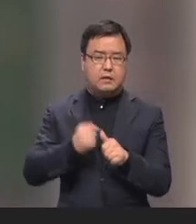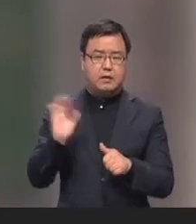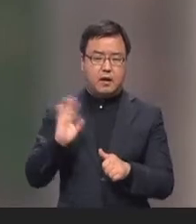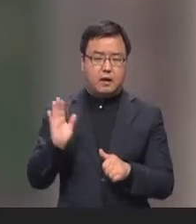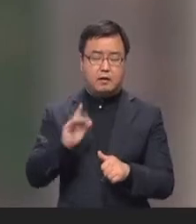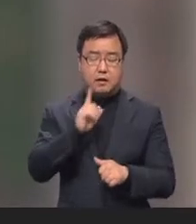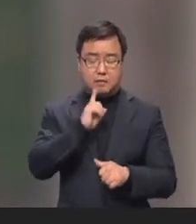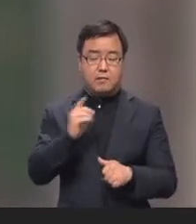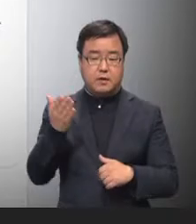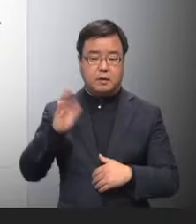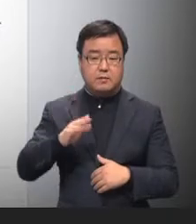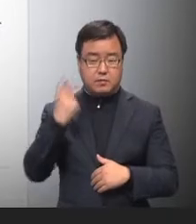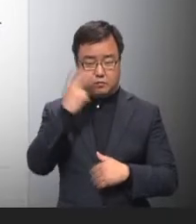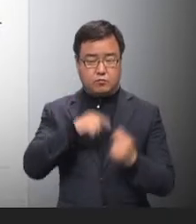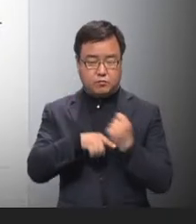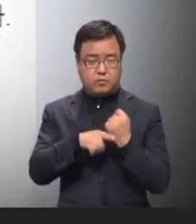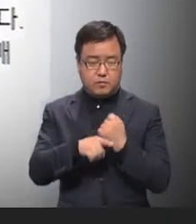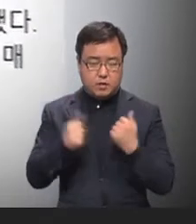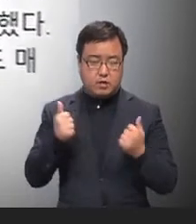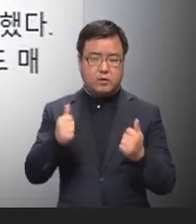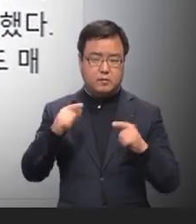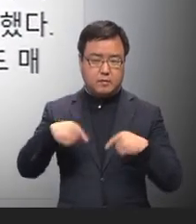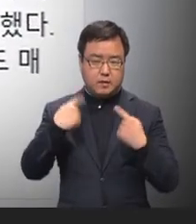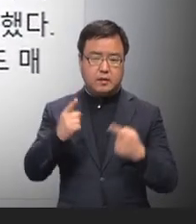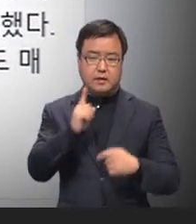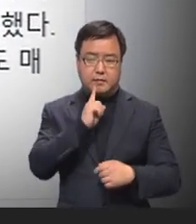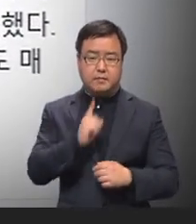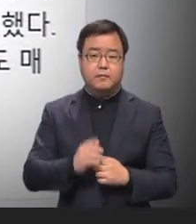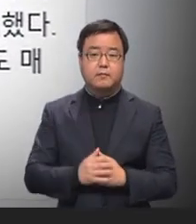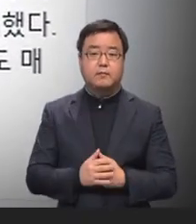임하겠다 고 밝혔습니다 ebs 며 송 성 아닙니다